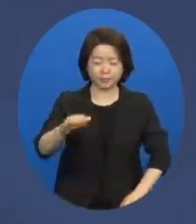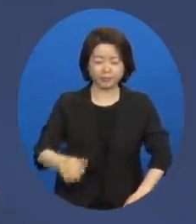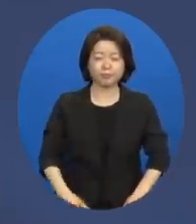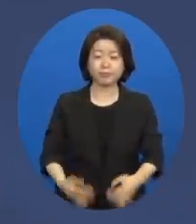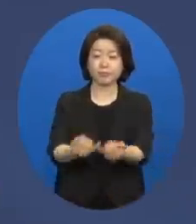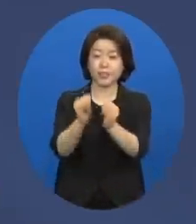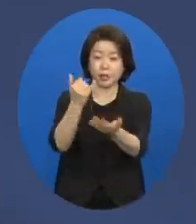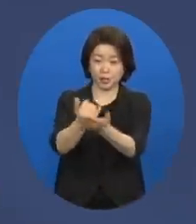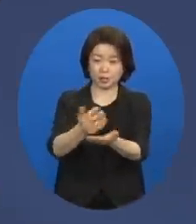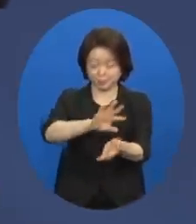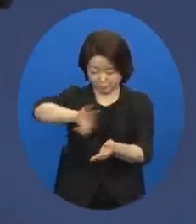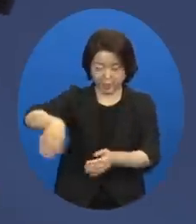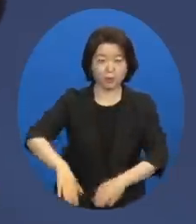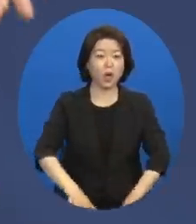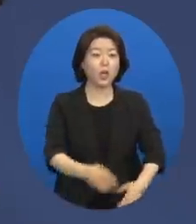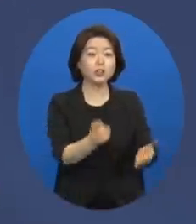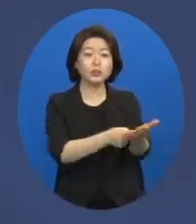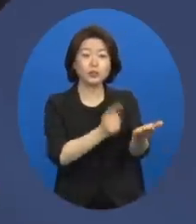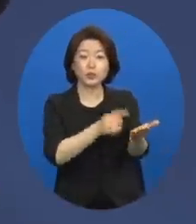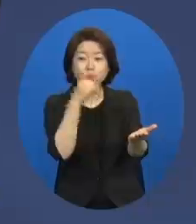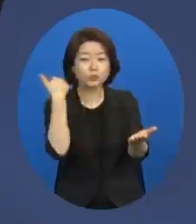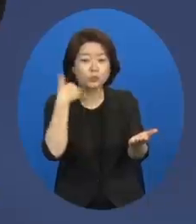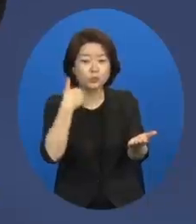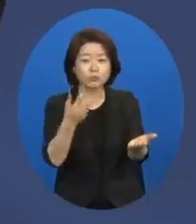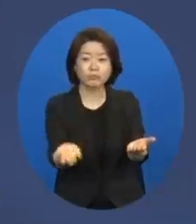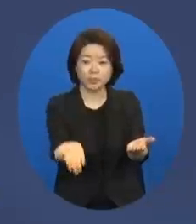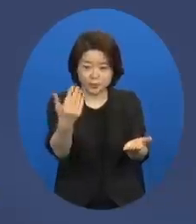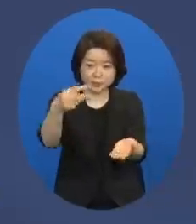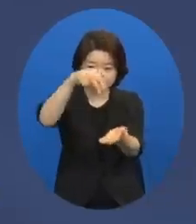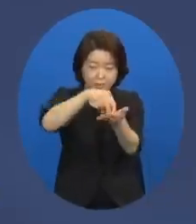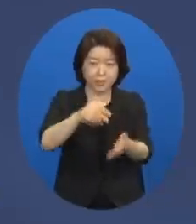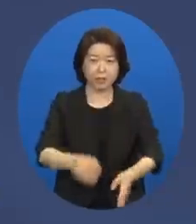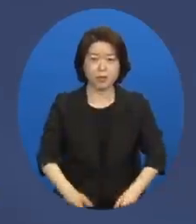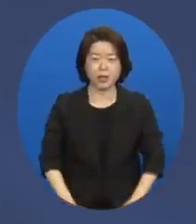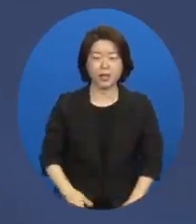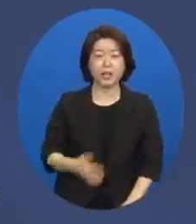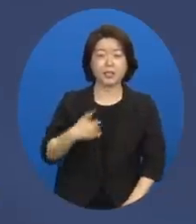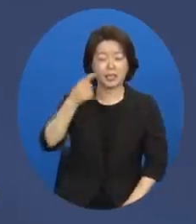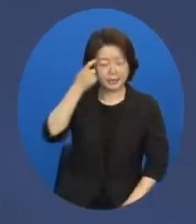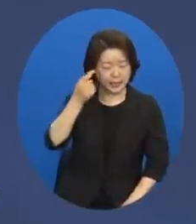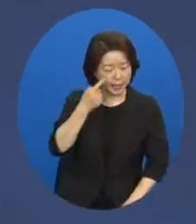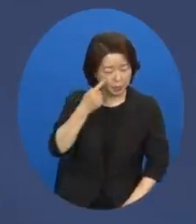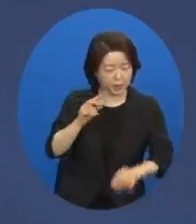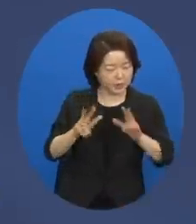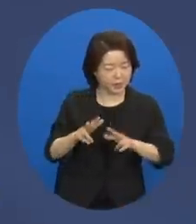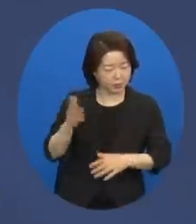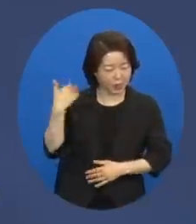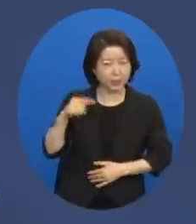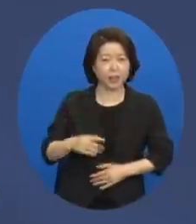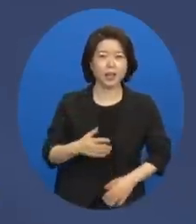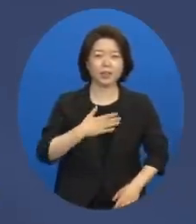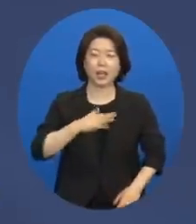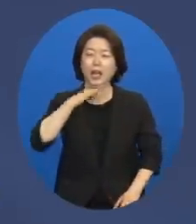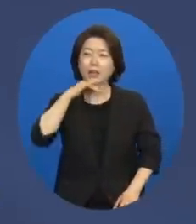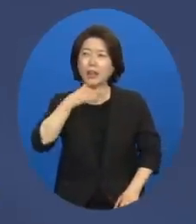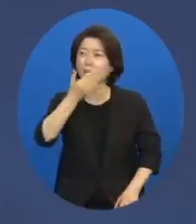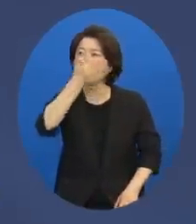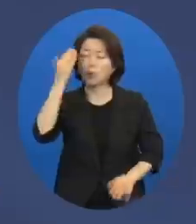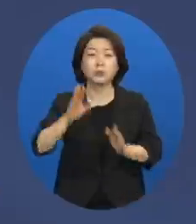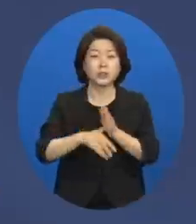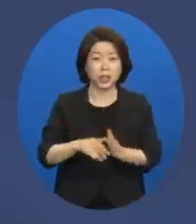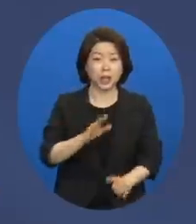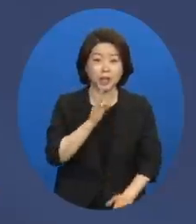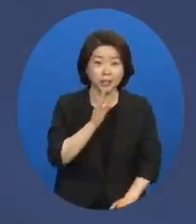회장은 그러다 치고 요 총무 있느냐? 그 총무 일어나라 그랬어요. 지금 생각해 보니까 제가 그때 저도 나이가 새파랗을 때야